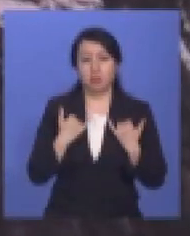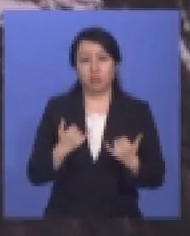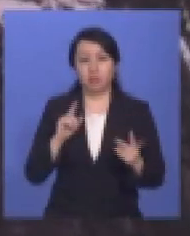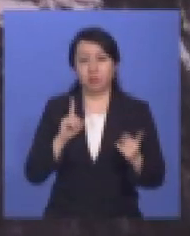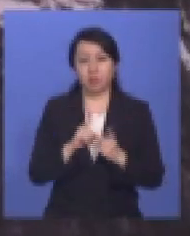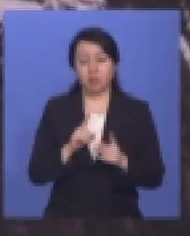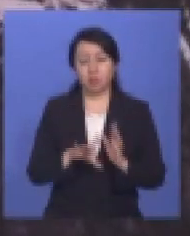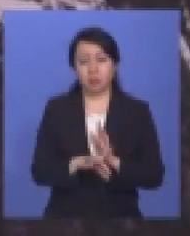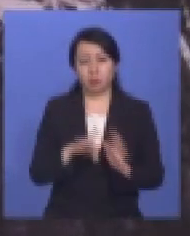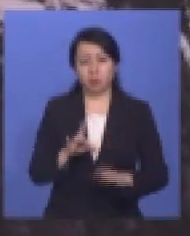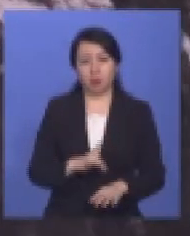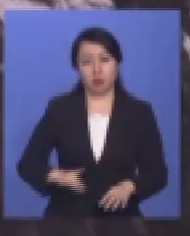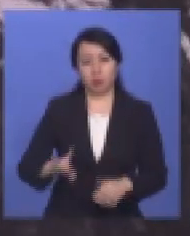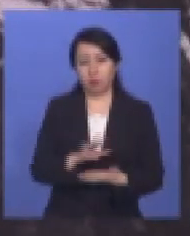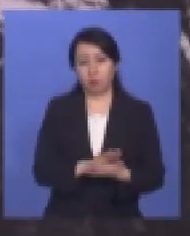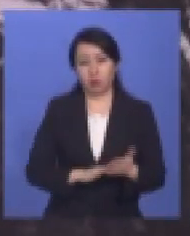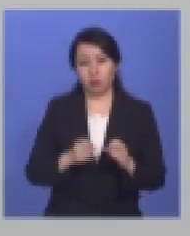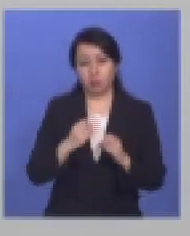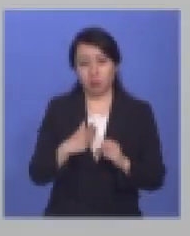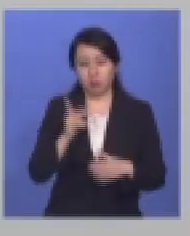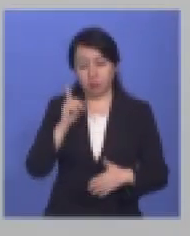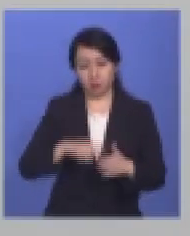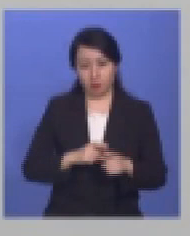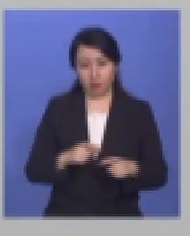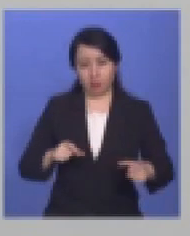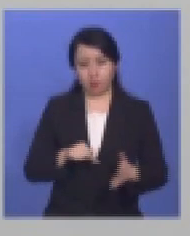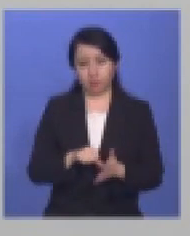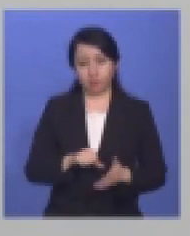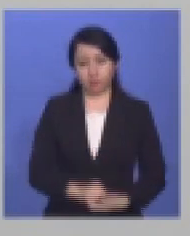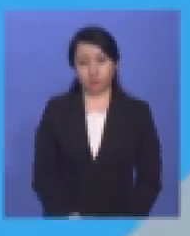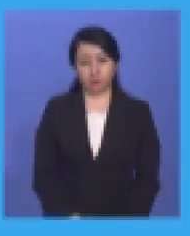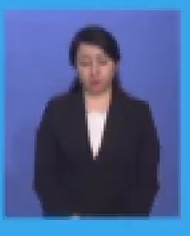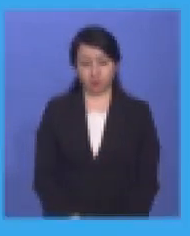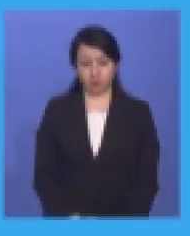встречи с избирателями в регионе продолжают 15 доверенных лиц кандидата.